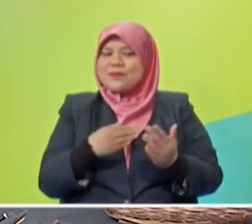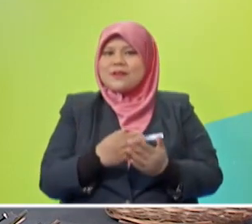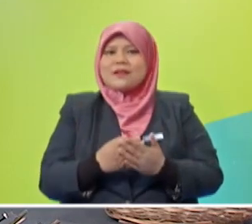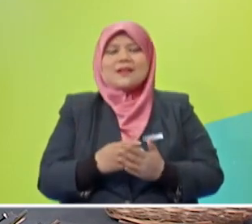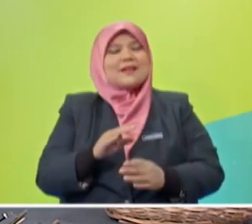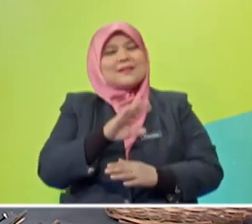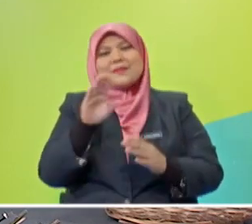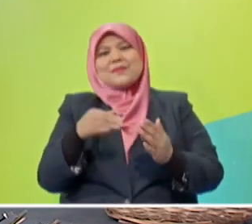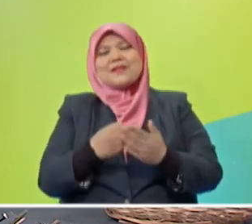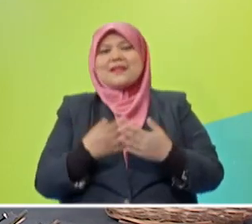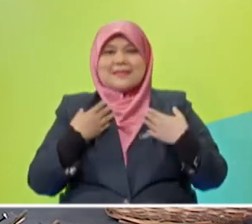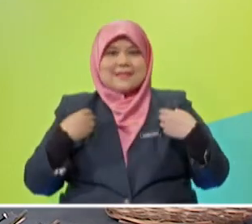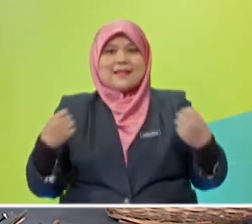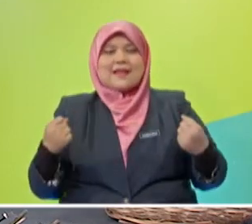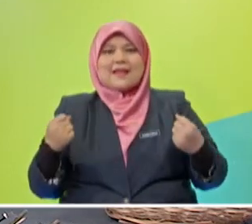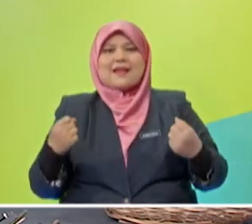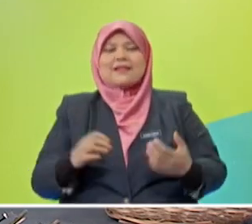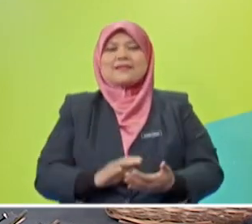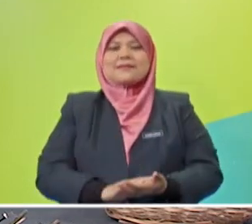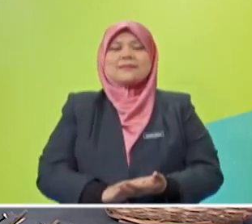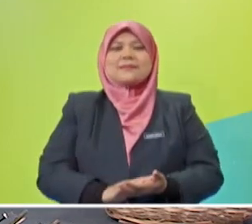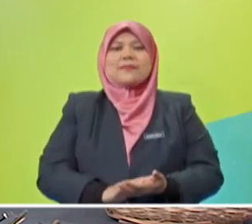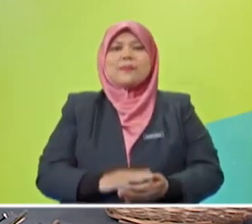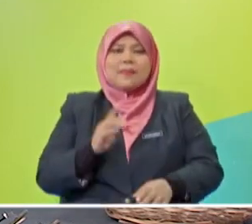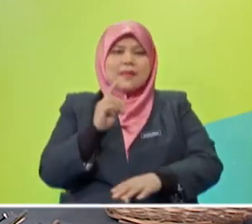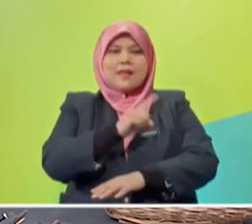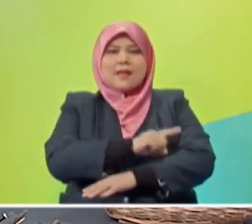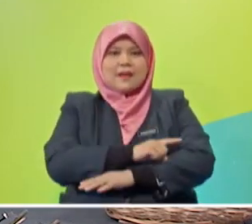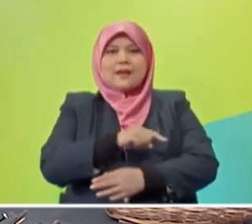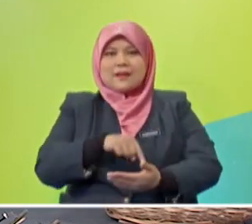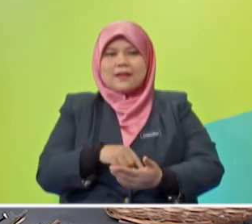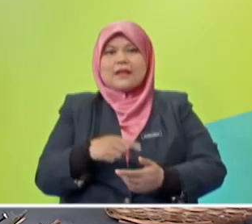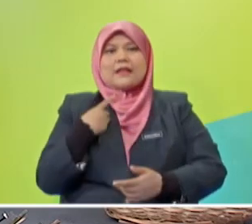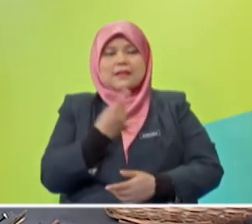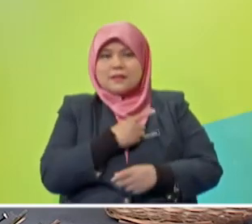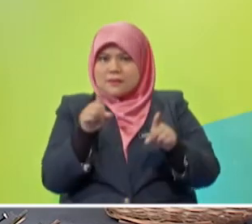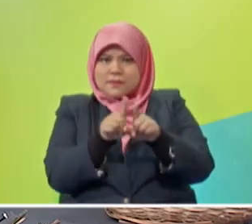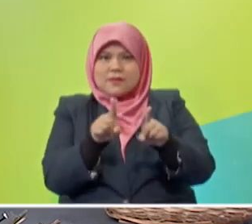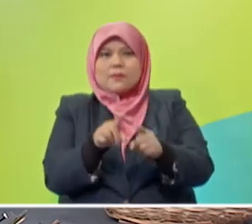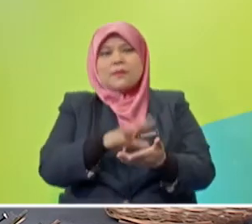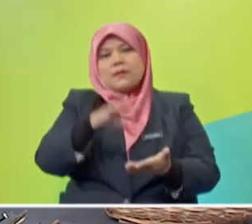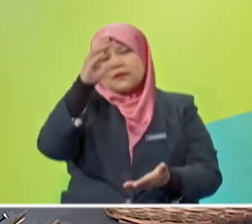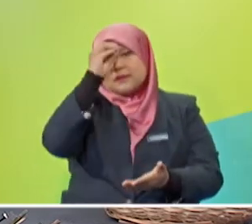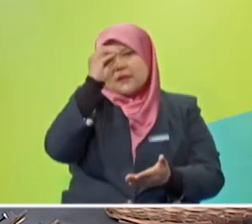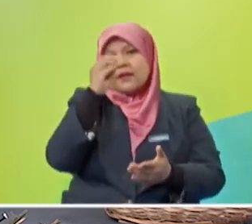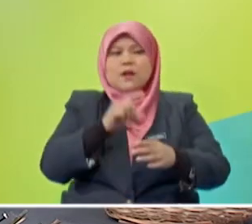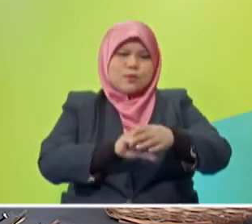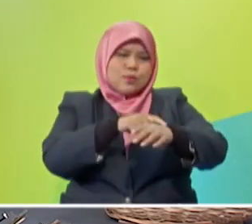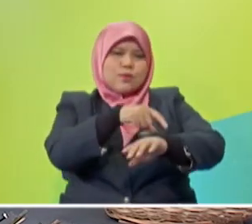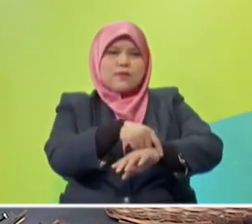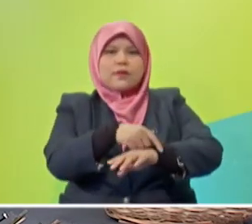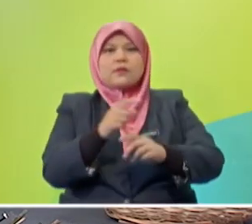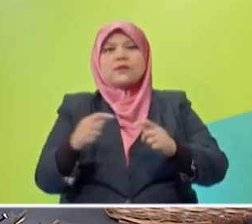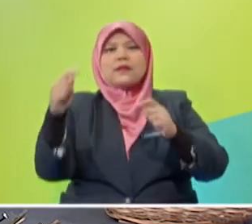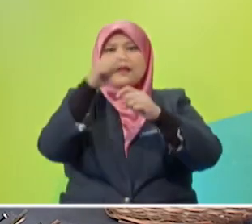yang ceria dan sihat-sihat belaka. Pada hari ini kita akan sama-sama belajar mengenai mata pelajaran geografi untuk